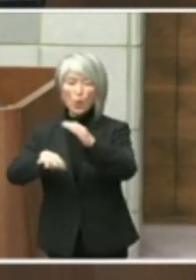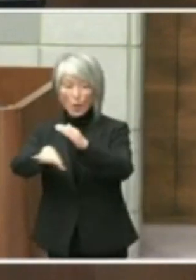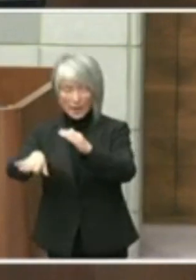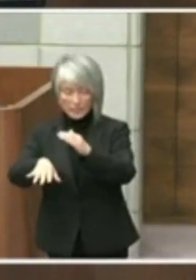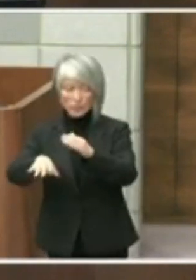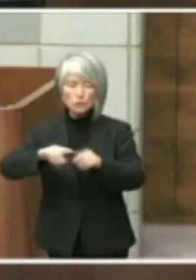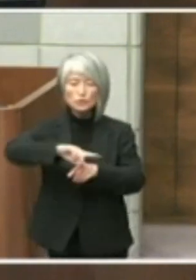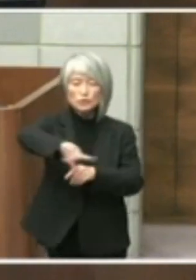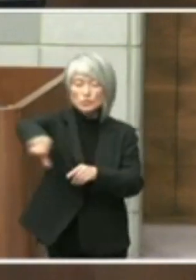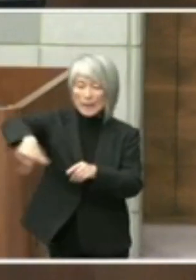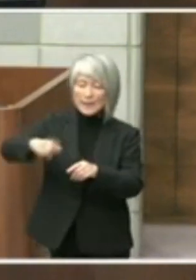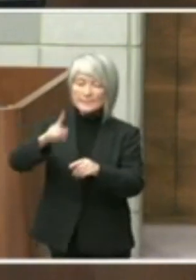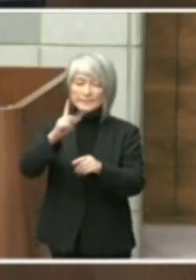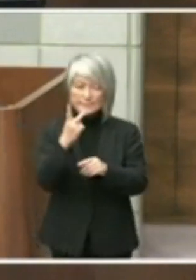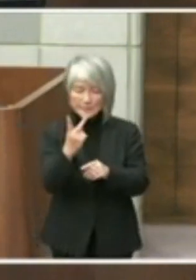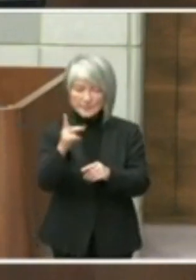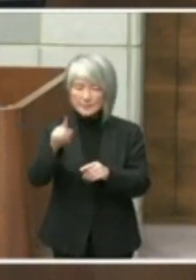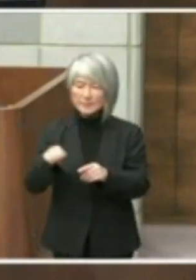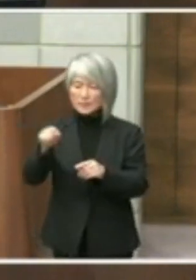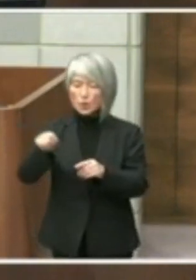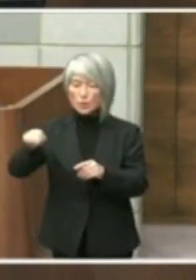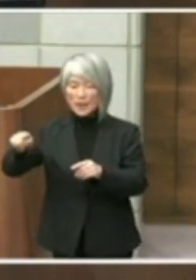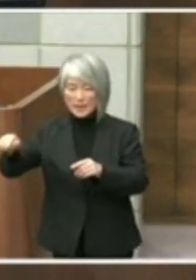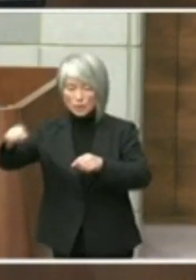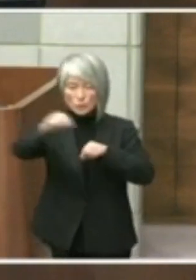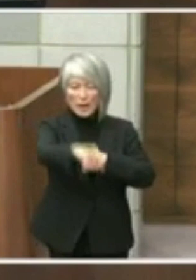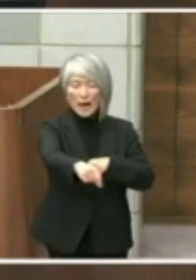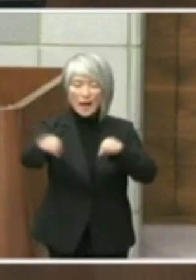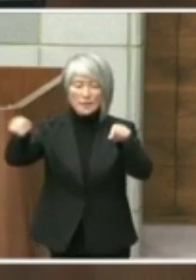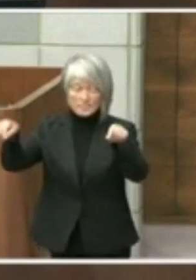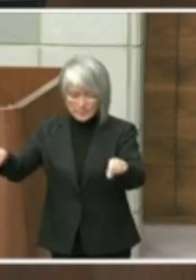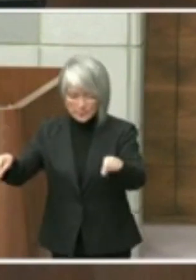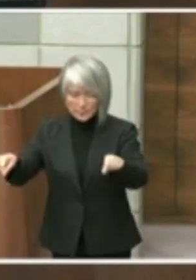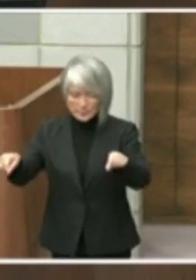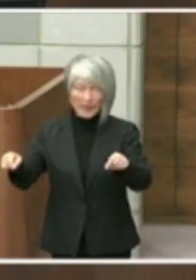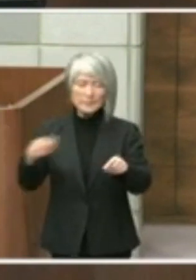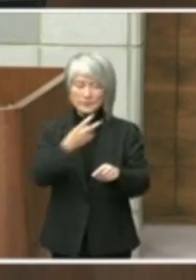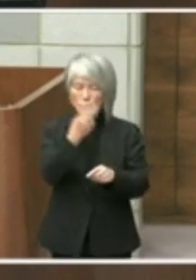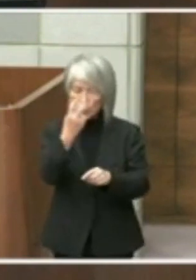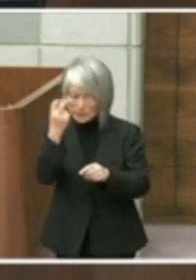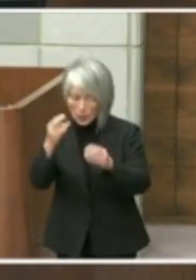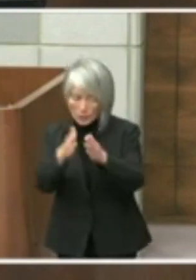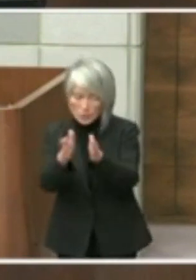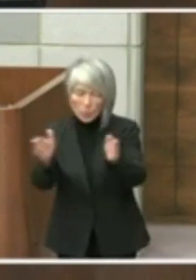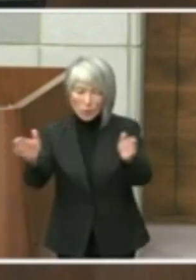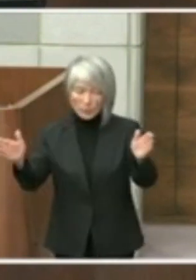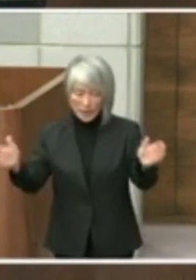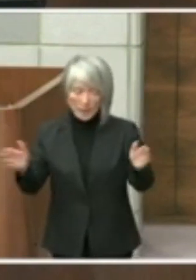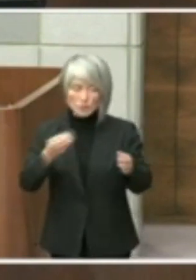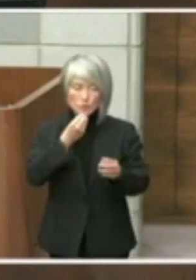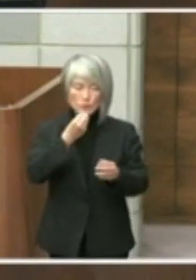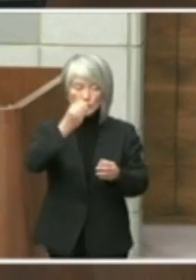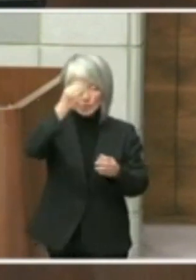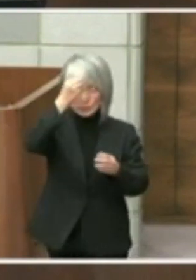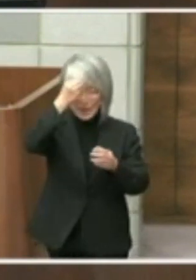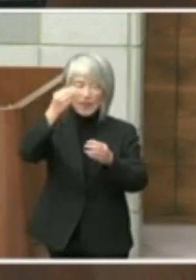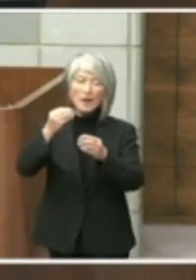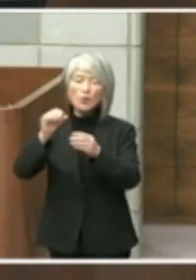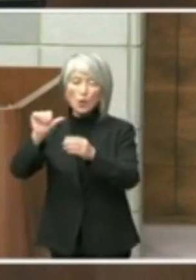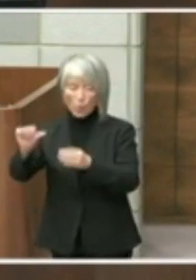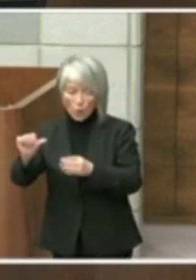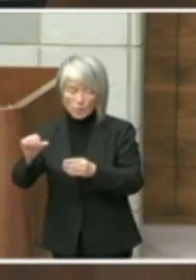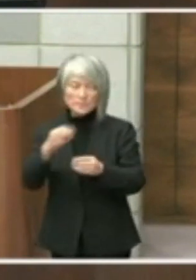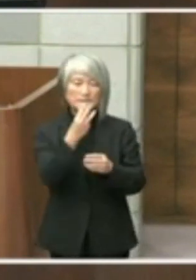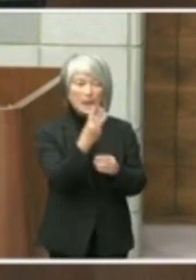に調査範囲を広げ、石ヶ谷公園内の桜3本、梅5本、石ヶ谷墓